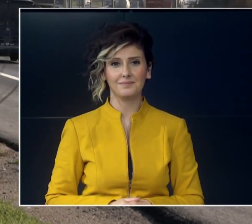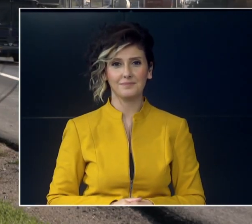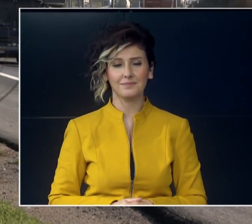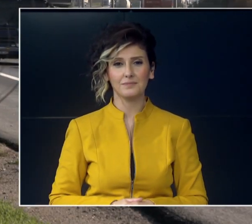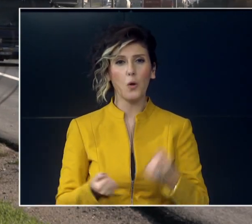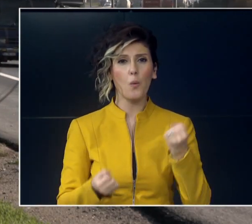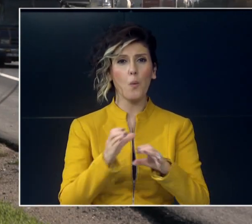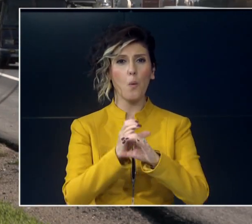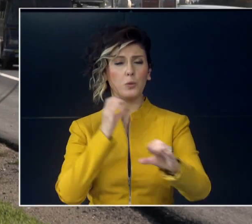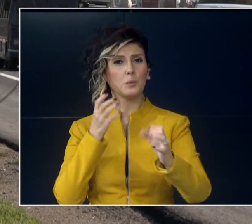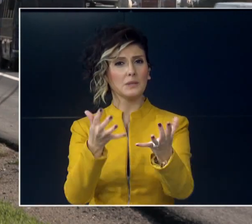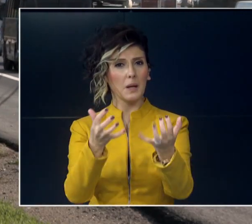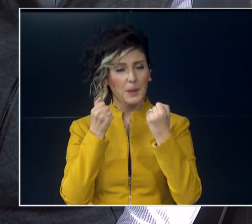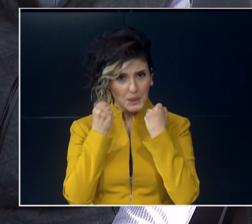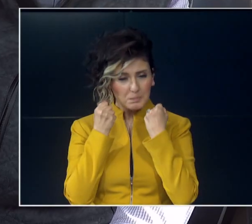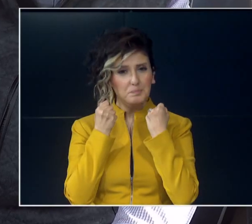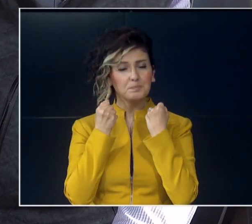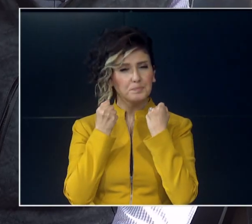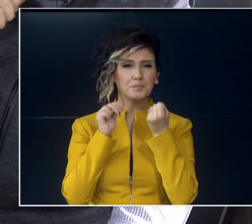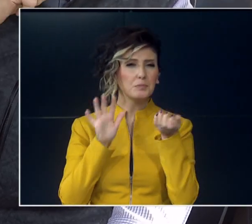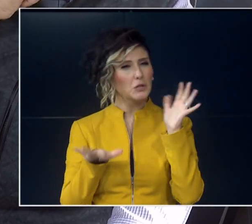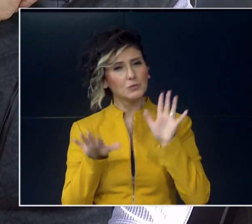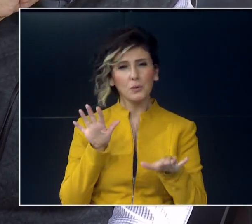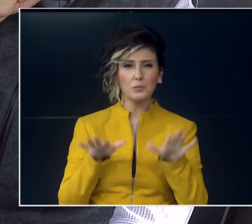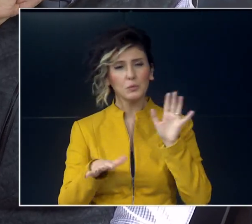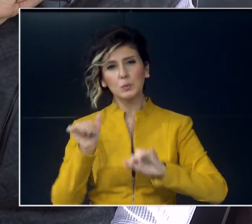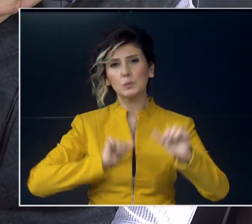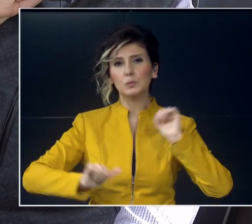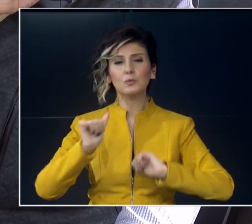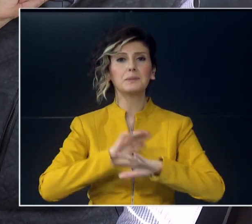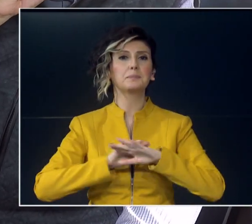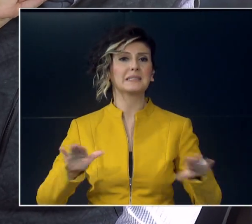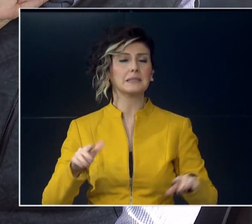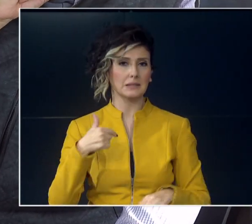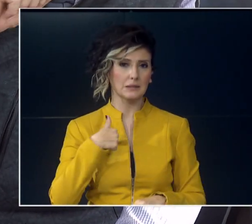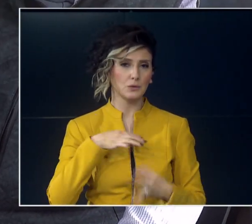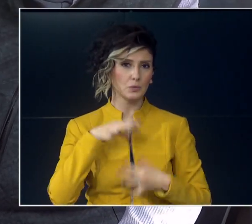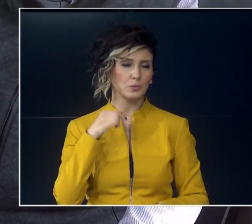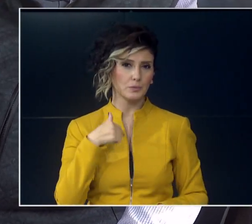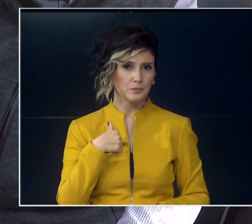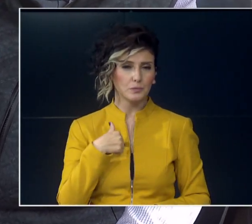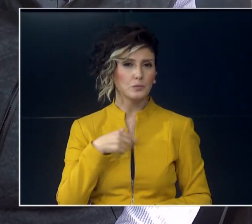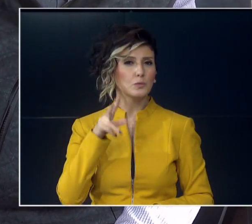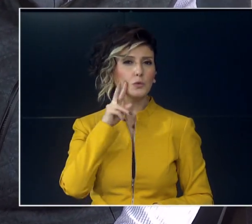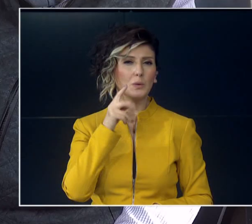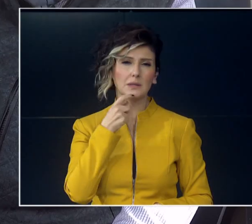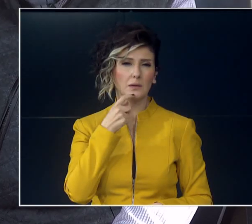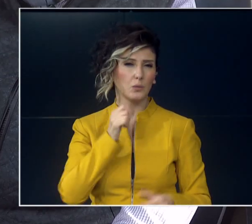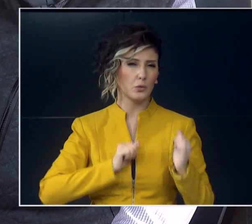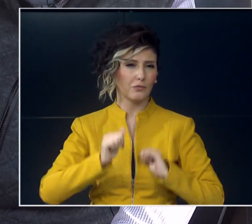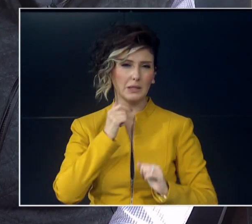Otobüs aldığım zaman ben aşağı yukarı üniversiteyi bitirmiştim. Son senemdeydi.